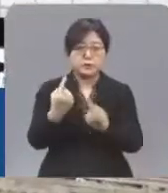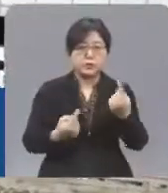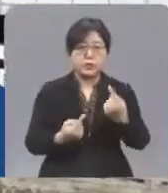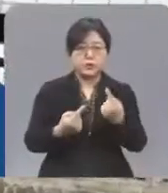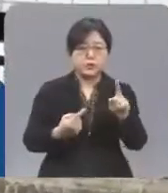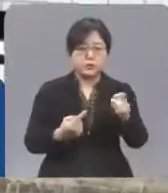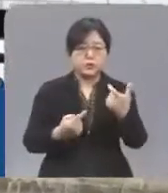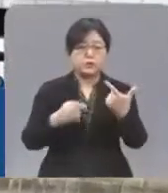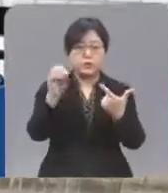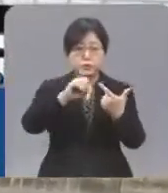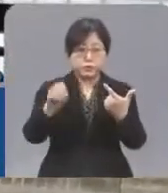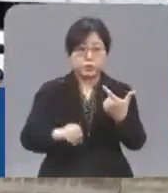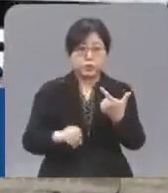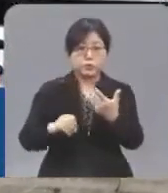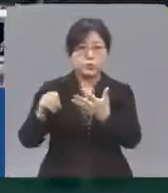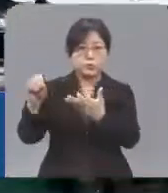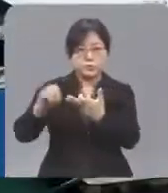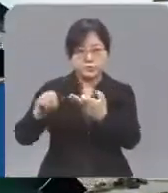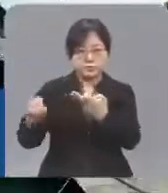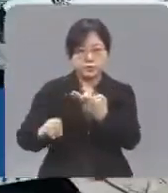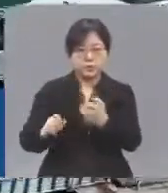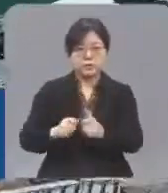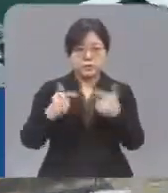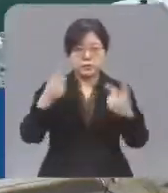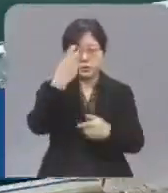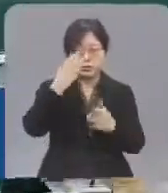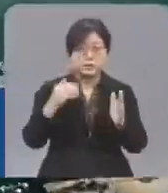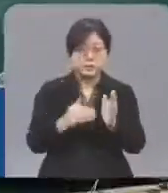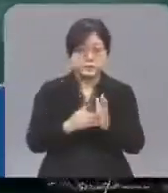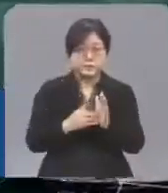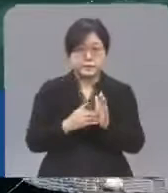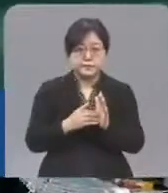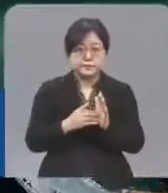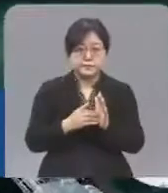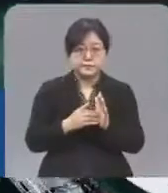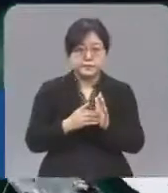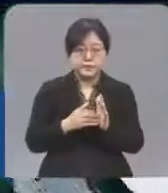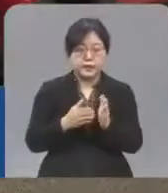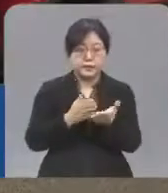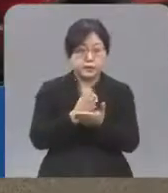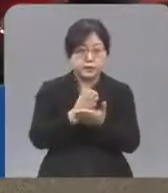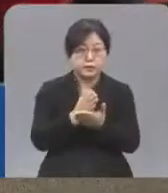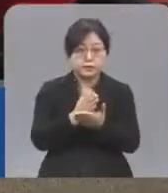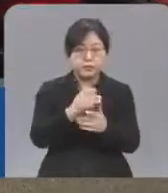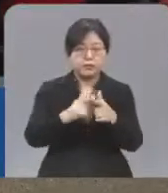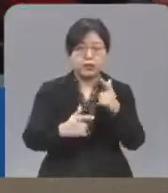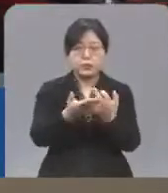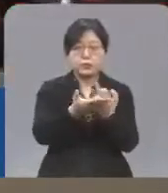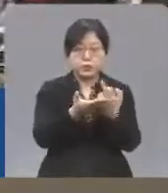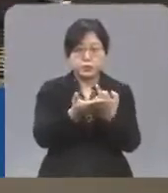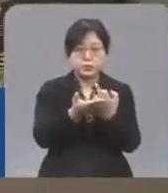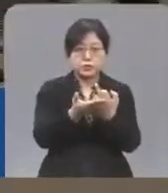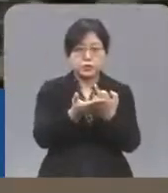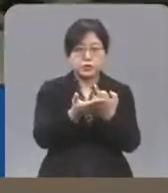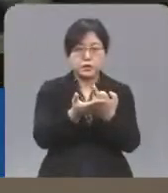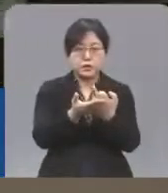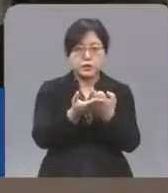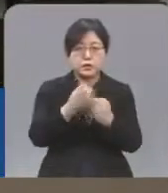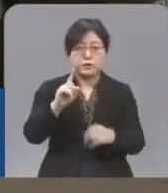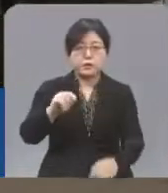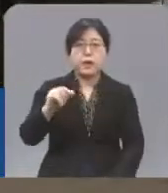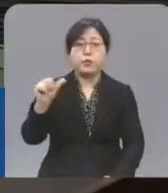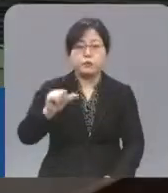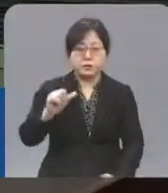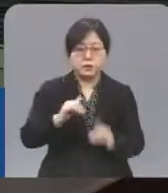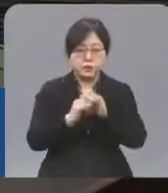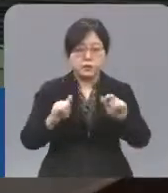각각 16%와 13% 늘었다고 밝혔습니다. 주요 항로별로 살펴보면 목포권은 목포에서 제주가 1만 5천